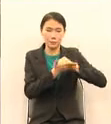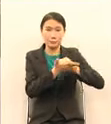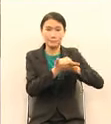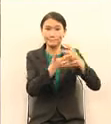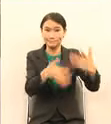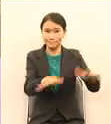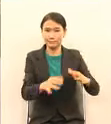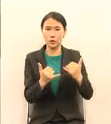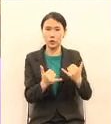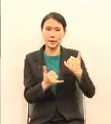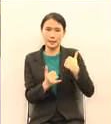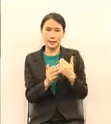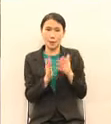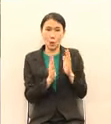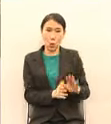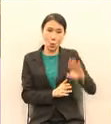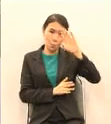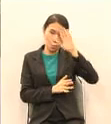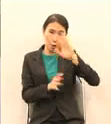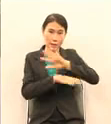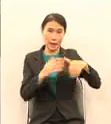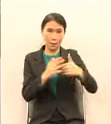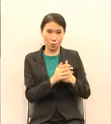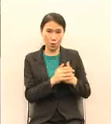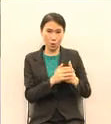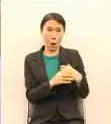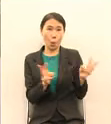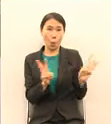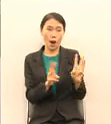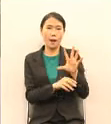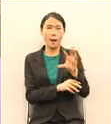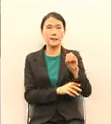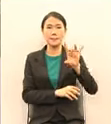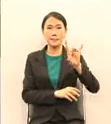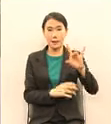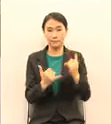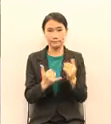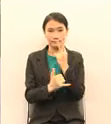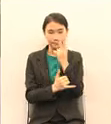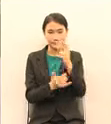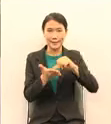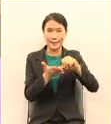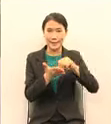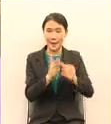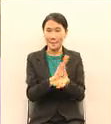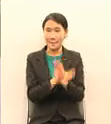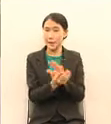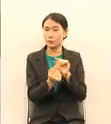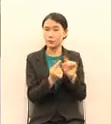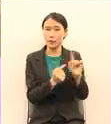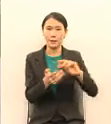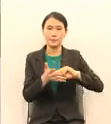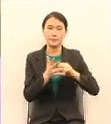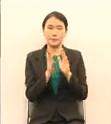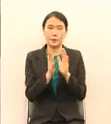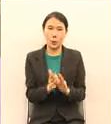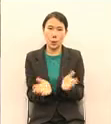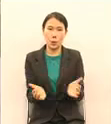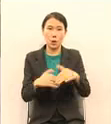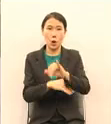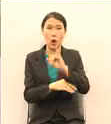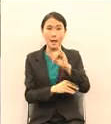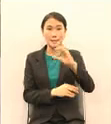จจุบันก็รับได้อีก58เตียงนะครับแล้วก็กำลังจะปรับรับหอผู้ป่วยหนักเป็น ICU